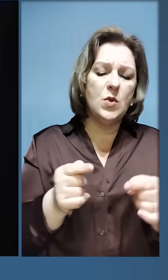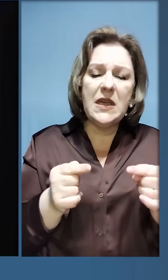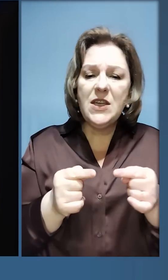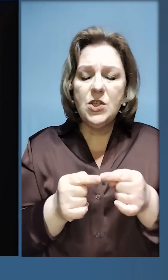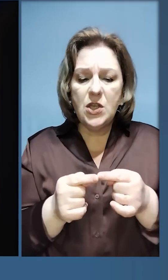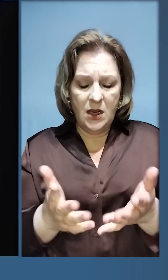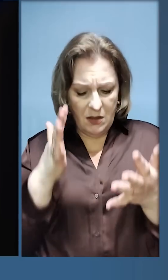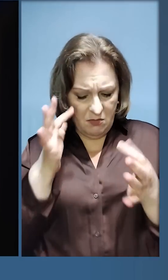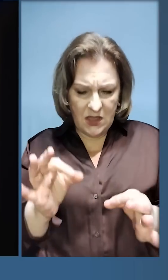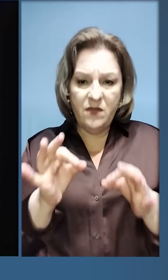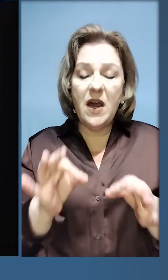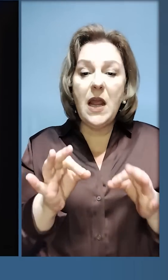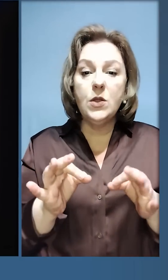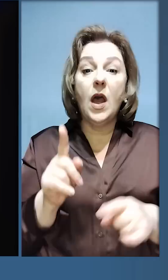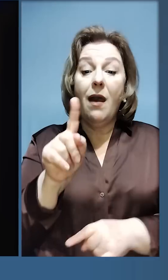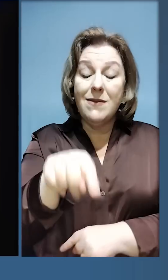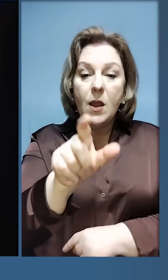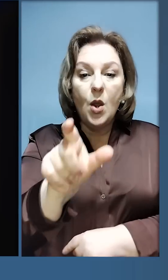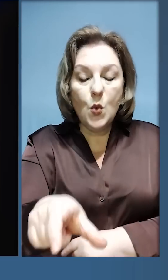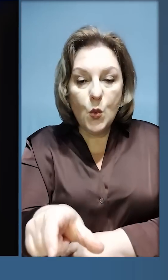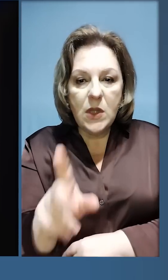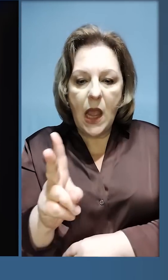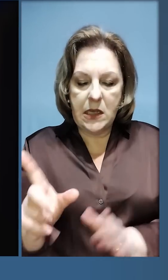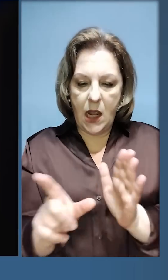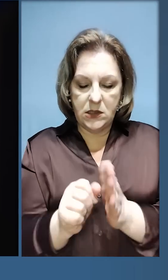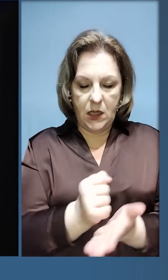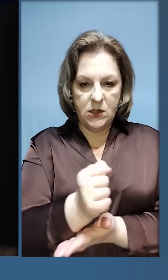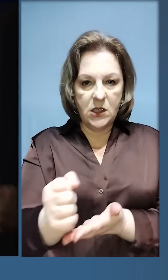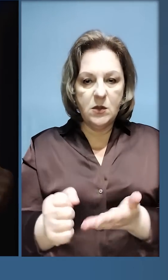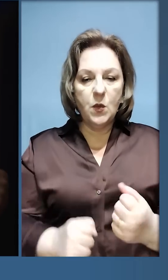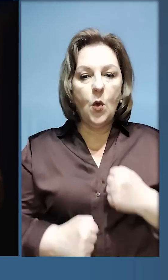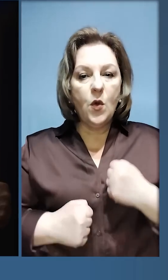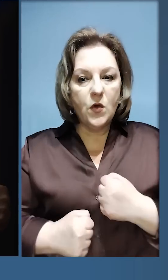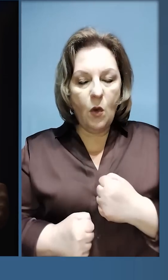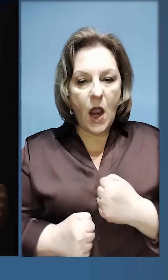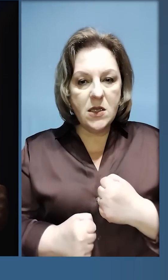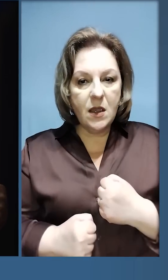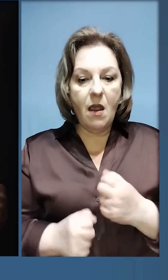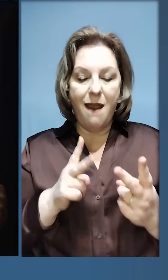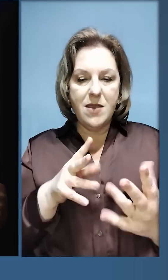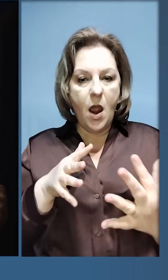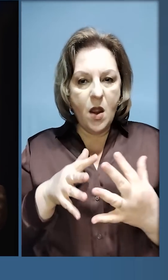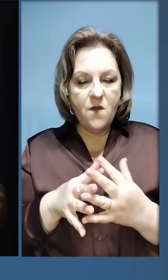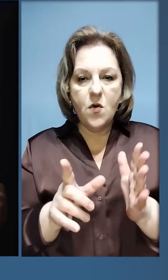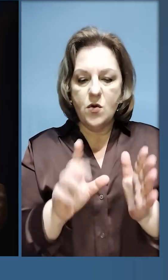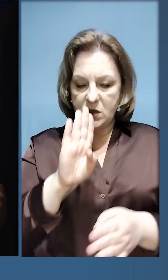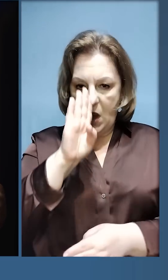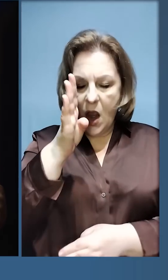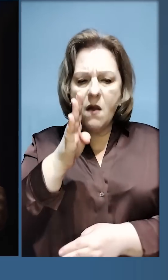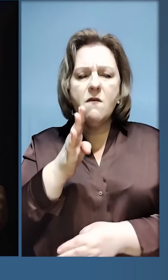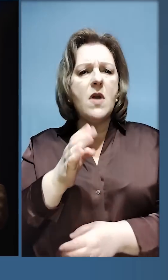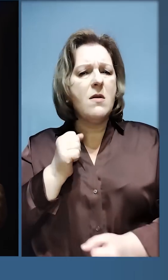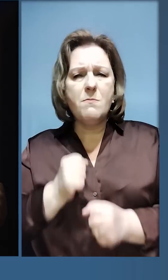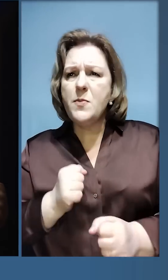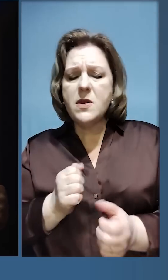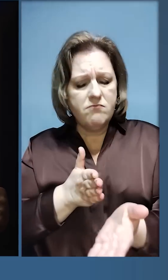і тверезо, що та людина, яка зараз зі зброєю в руках, і яка воює з